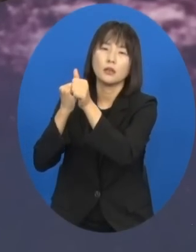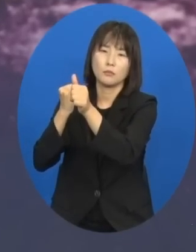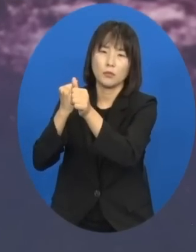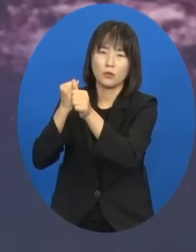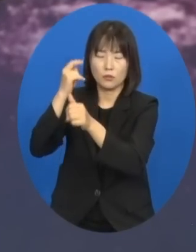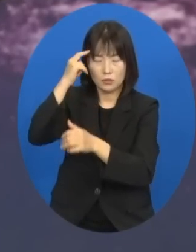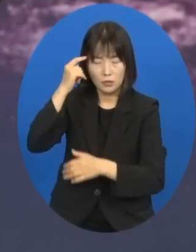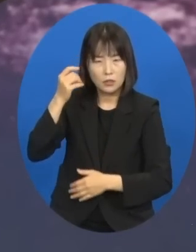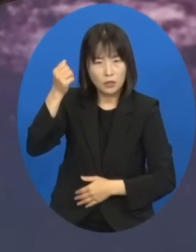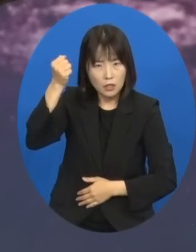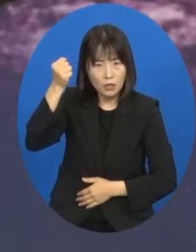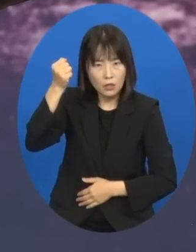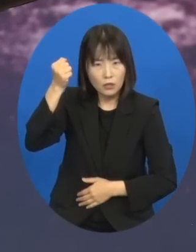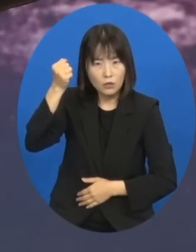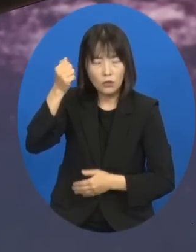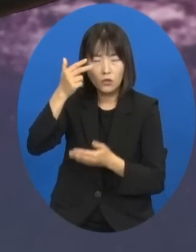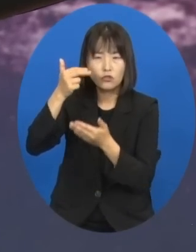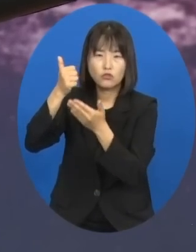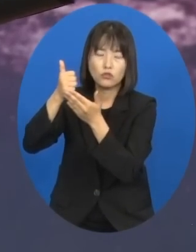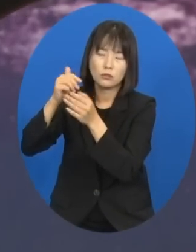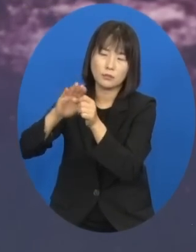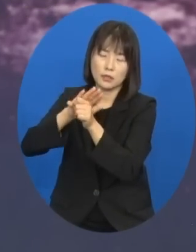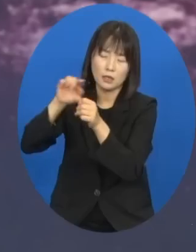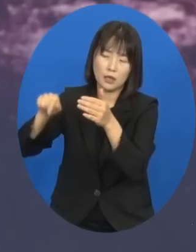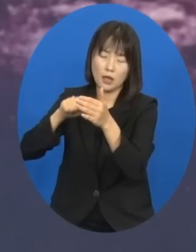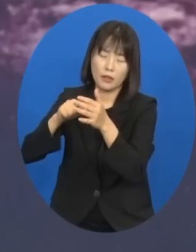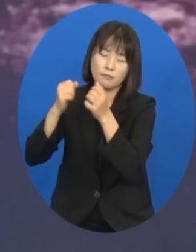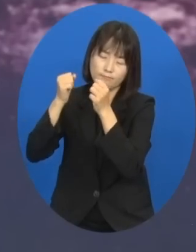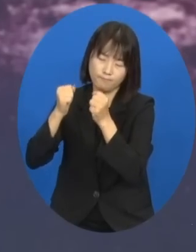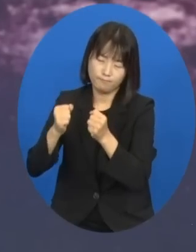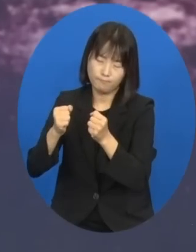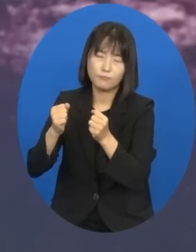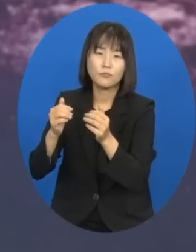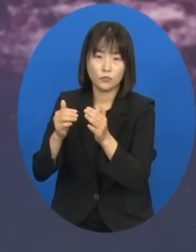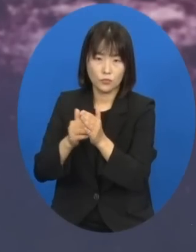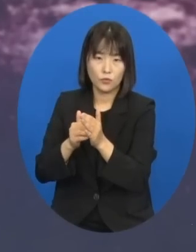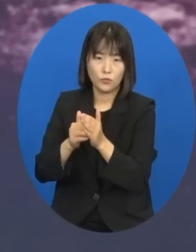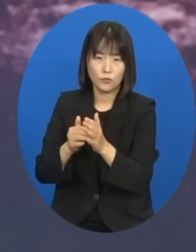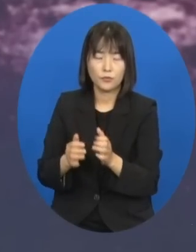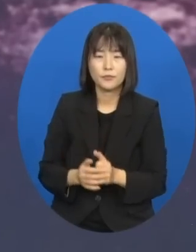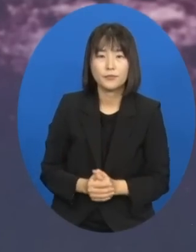모시고 그렇게 주님과의 사랑 안에 머무르게 됩니다. 그렇게 해서 이제 이분이